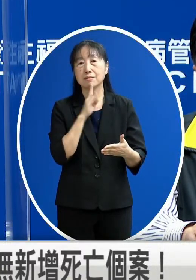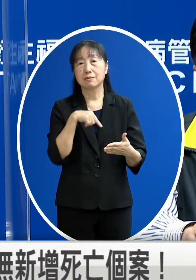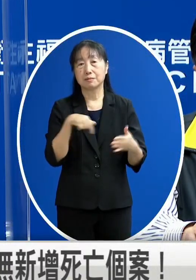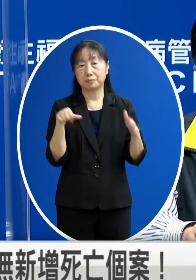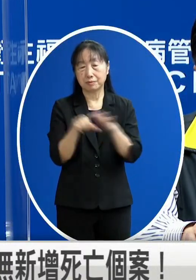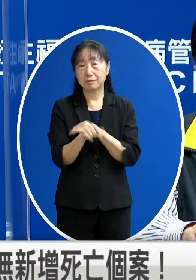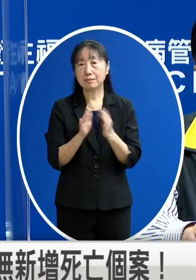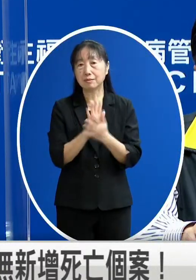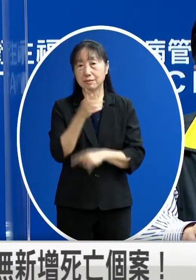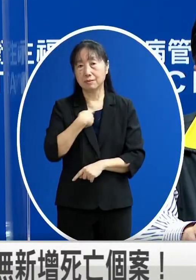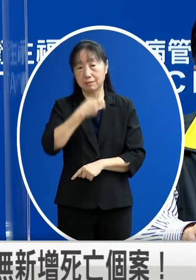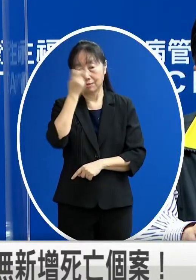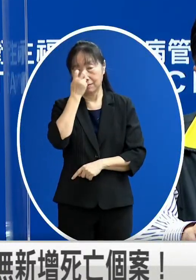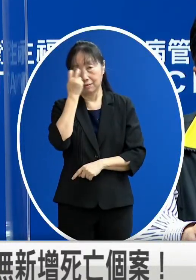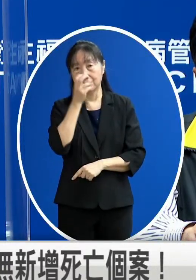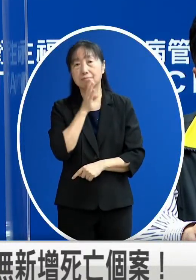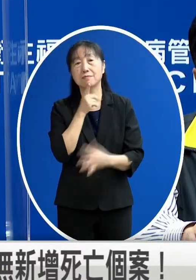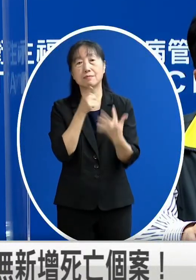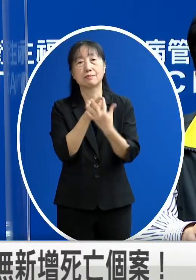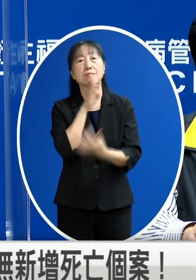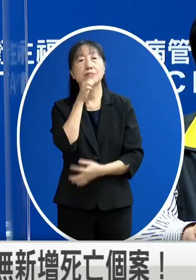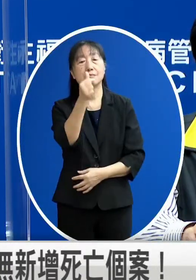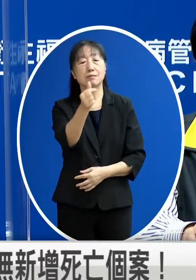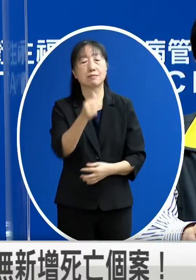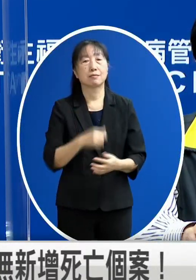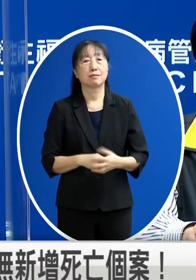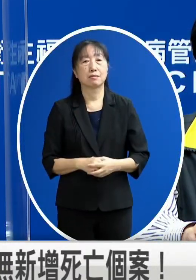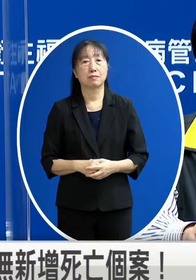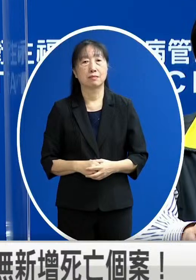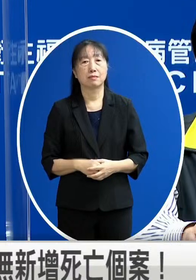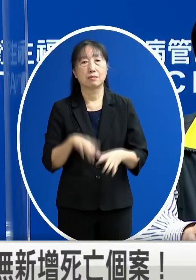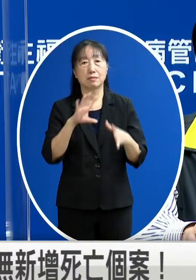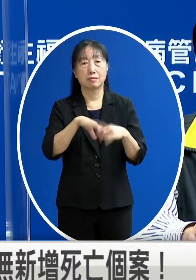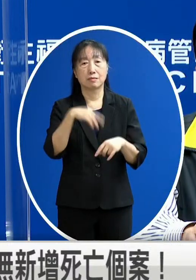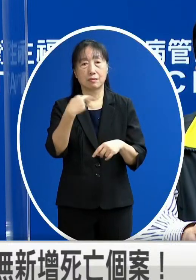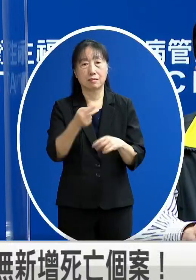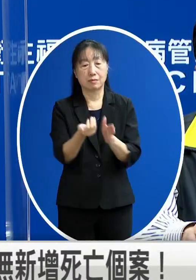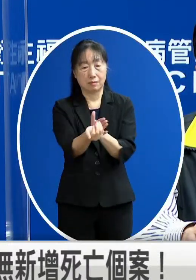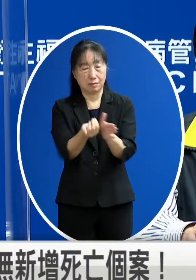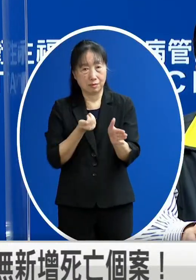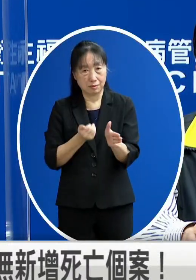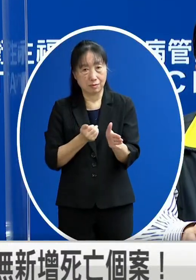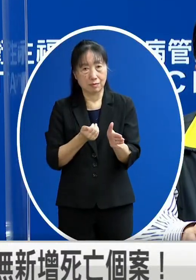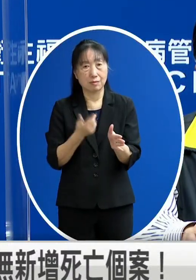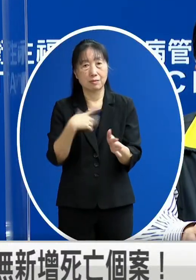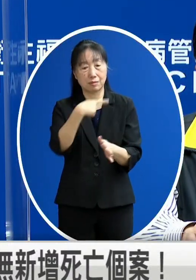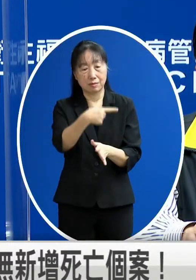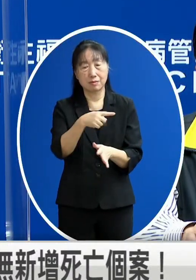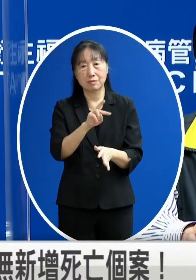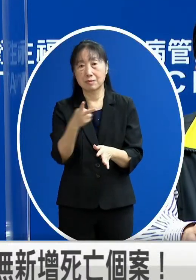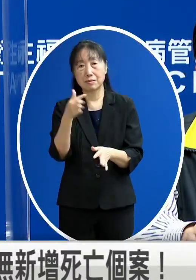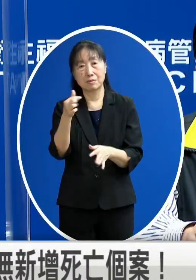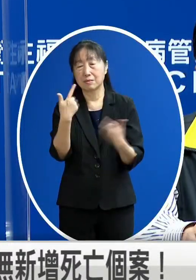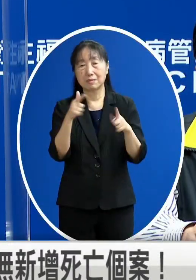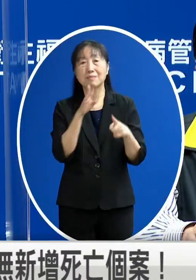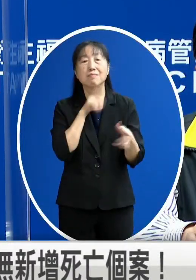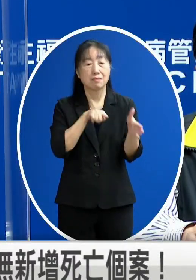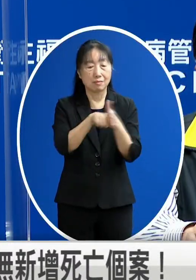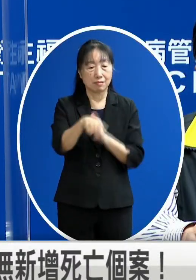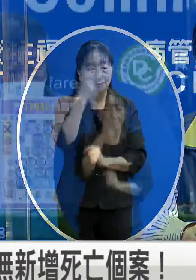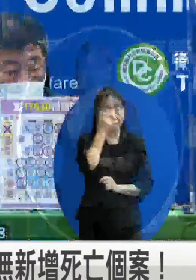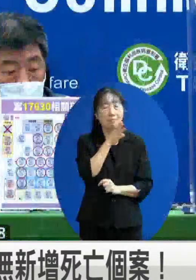哈裁剪是阳性。所以并没有那个前采阴的一个情况，他直接采就是阳